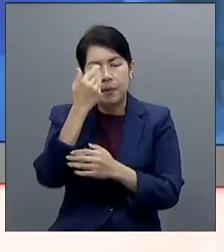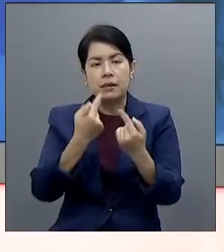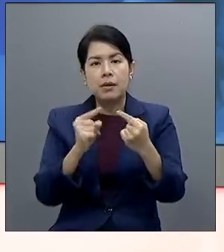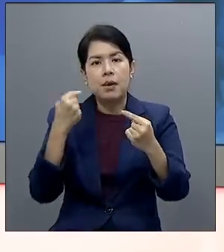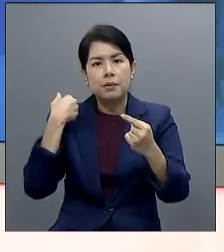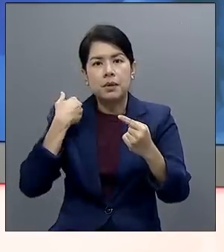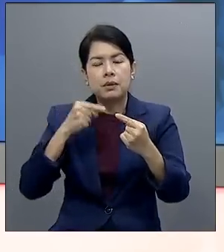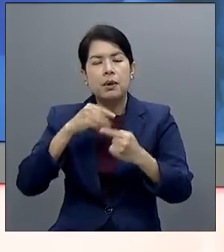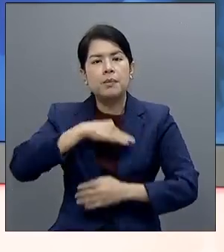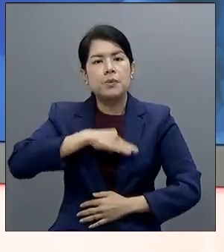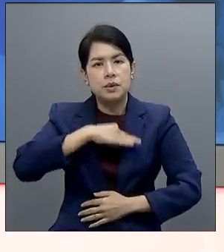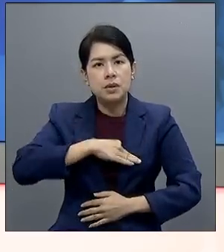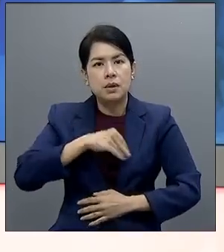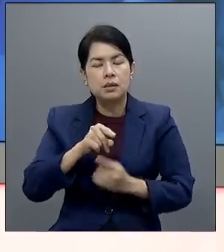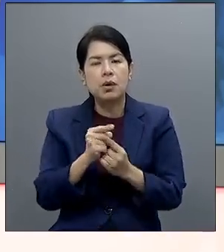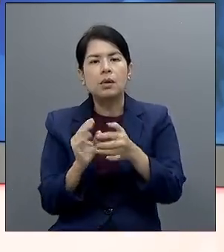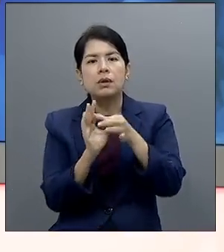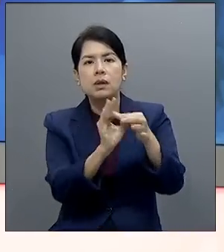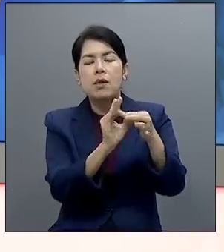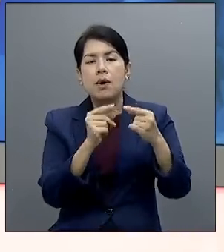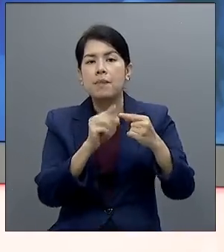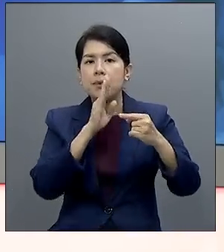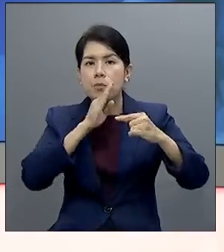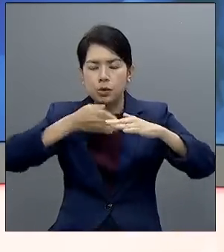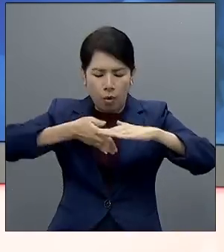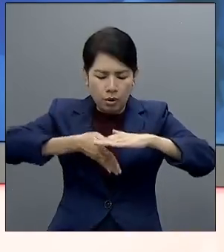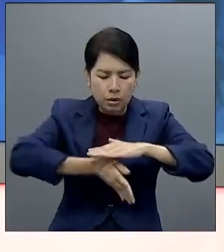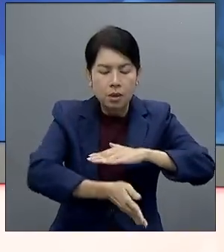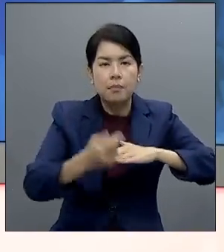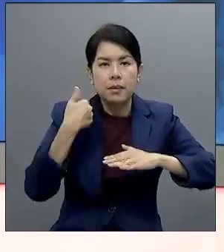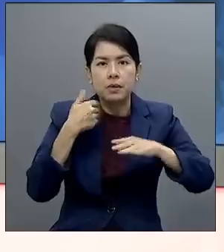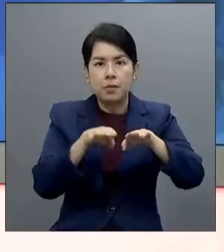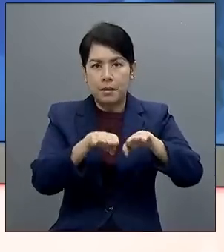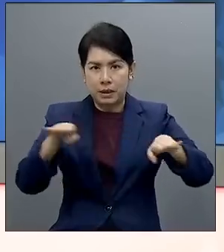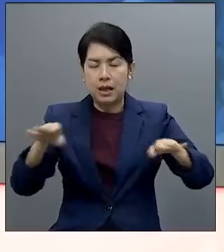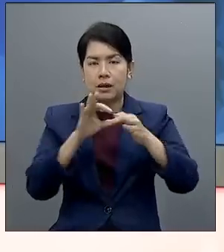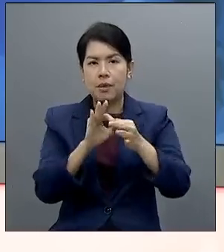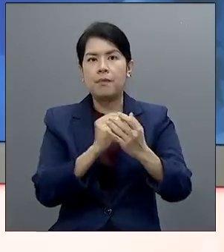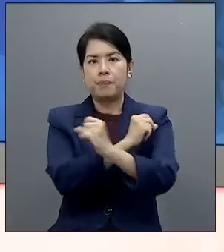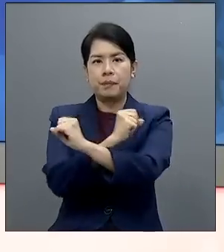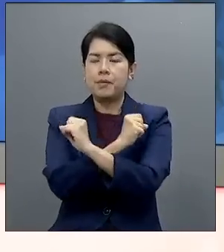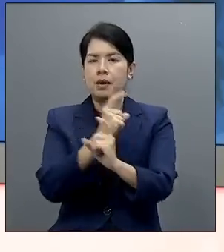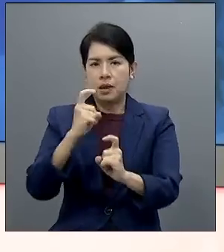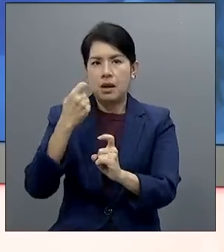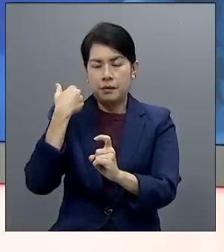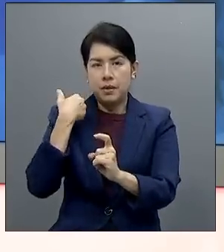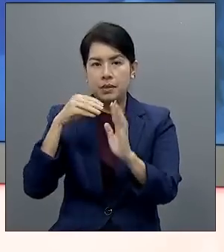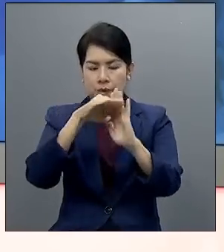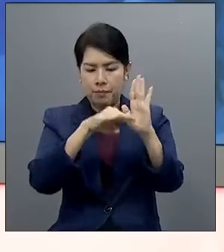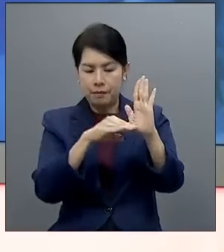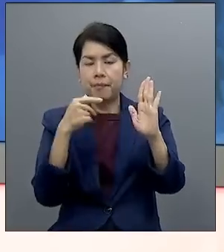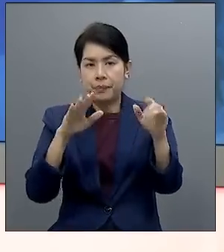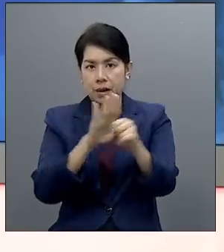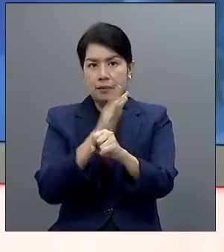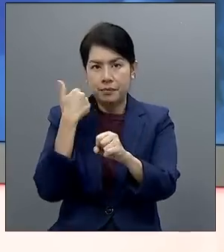หนึ่งของคำถามสำคัญนะคะที่ว่าเรือไททานิคมีมาตรฐานด้านความปลอดภัยครบถ้วนรอบด้านแล้วก็เหมาะ